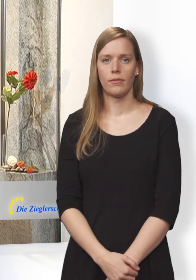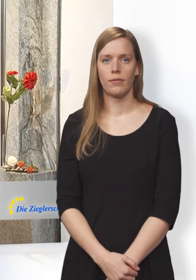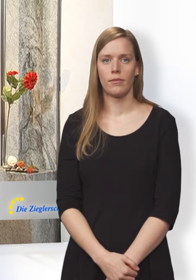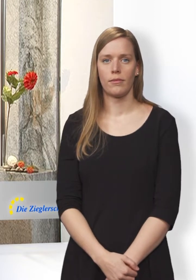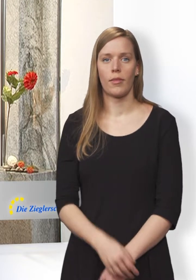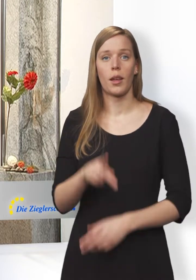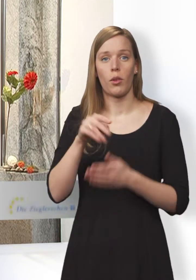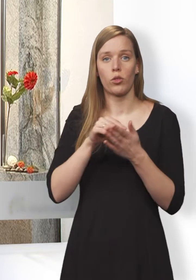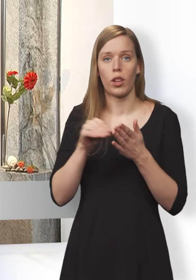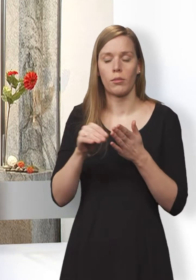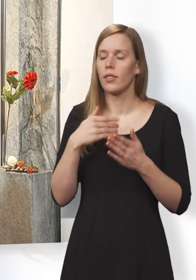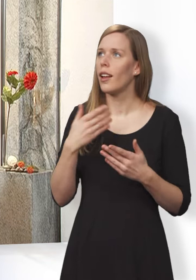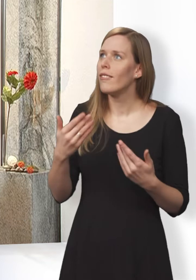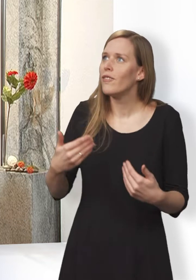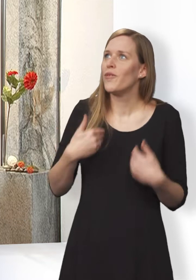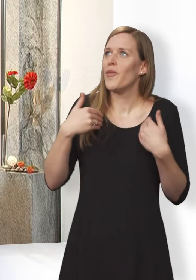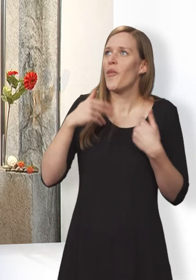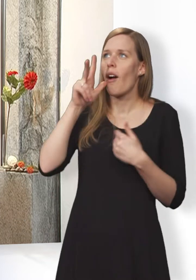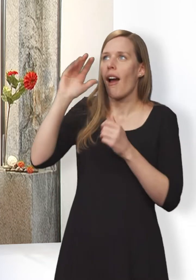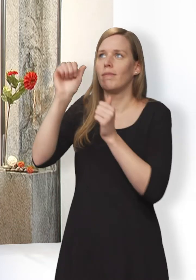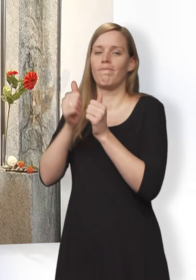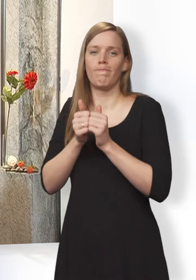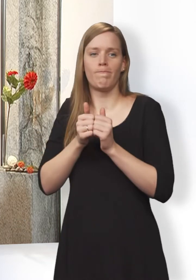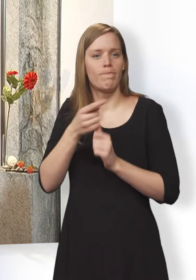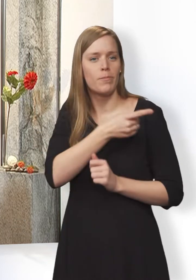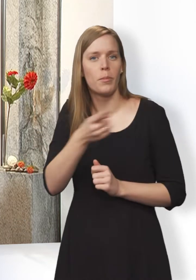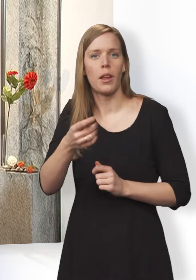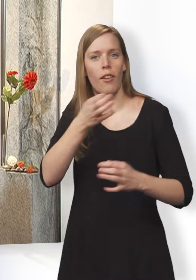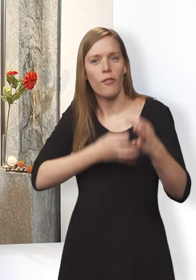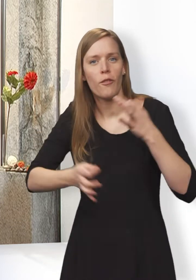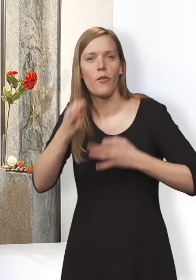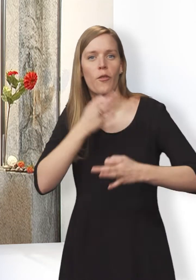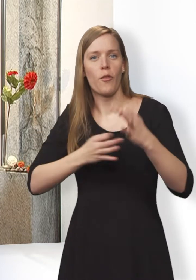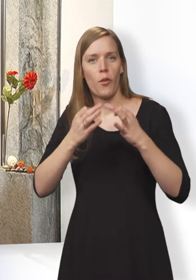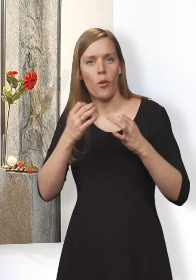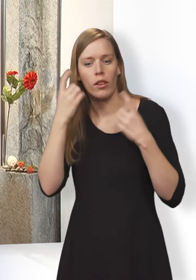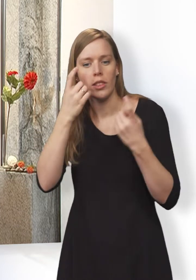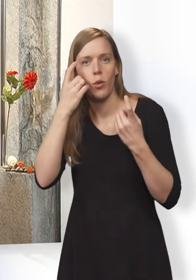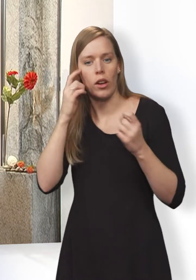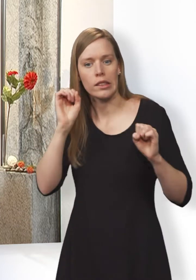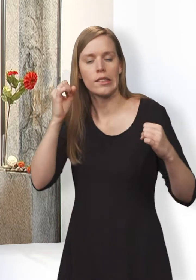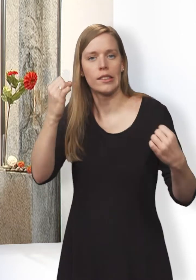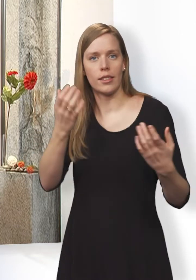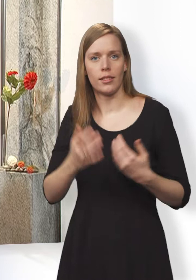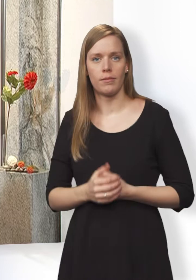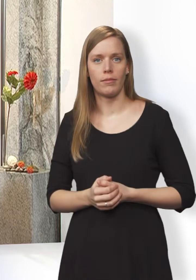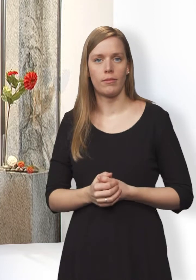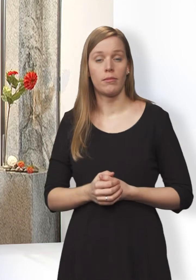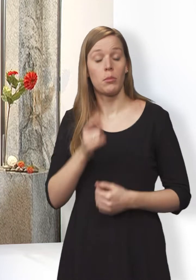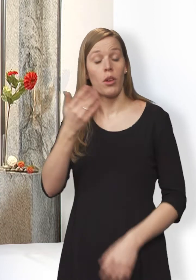ich bin über hocherfreut in dem herrn dass ihr wieder eifrig geworden seid für mich zu sorgen